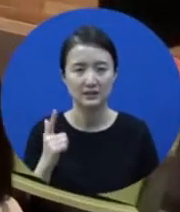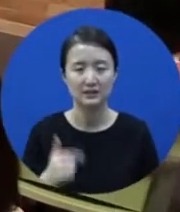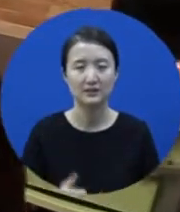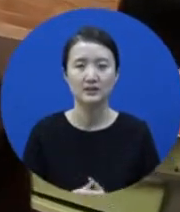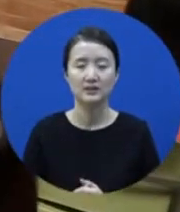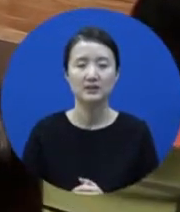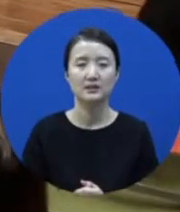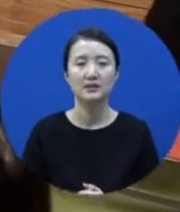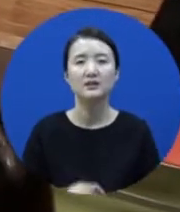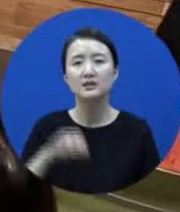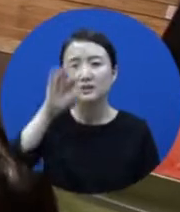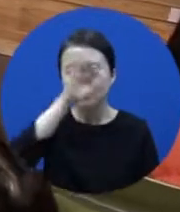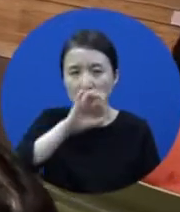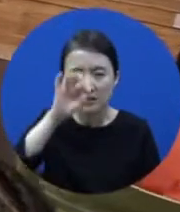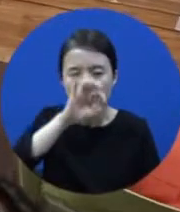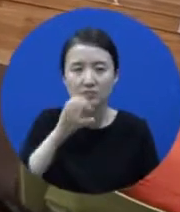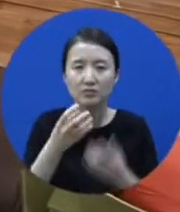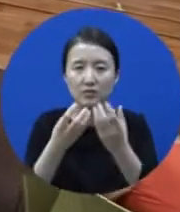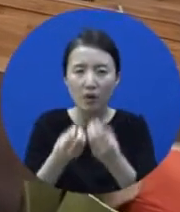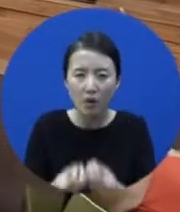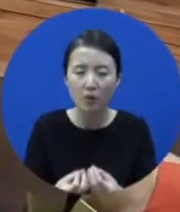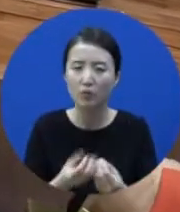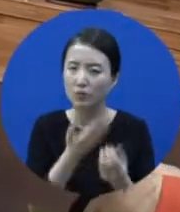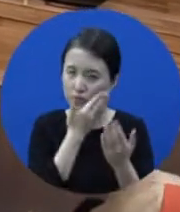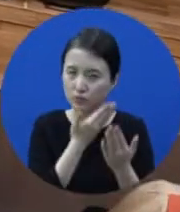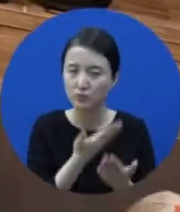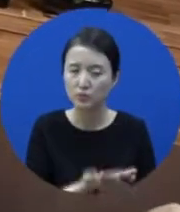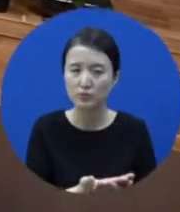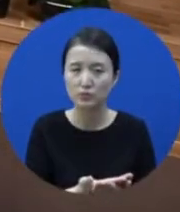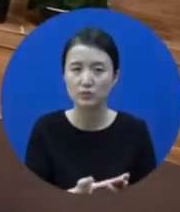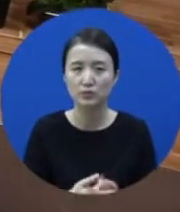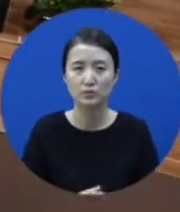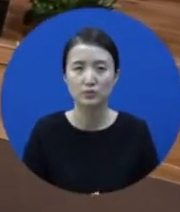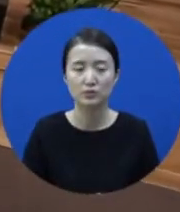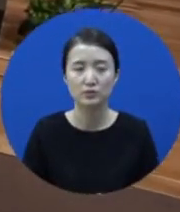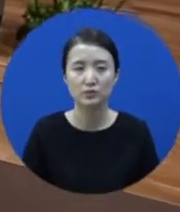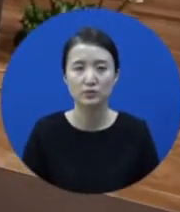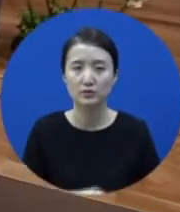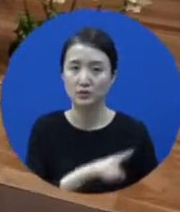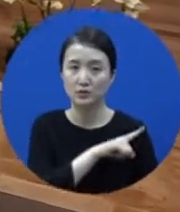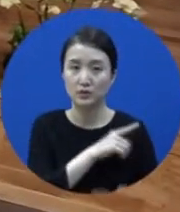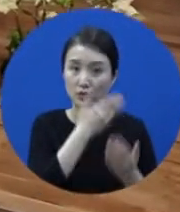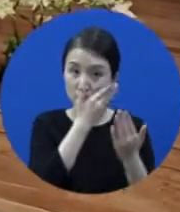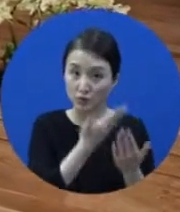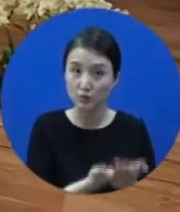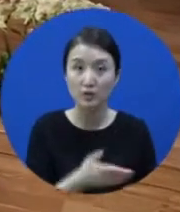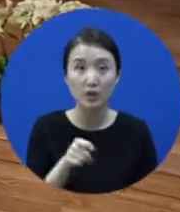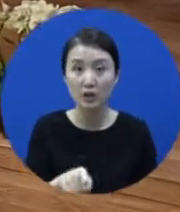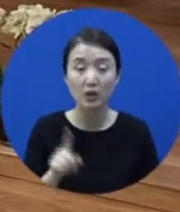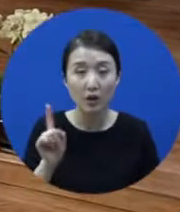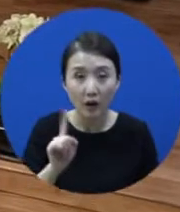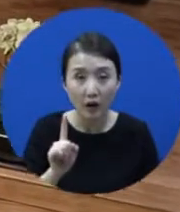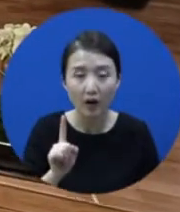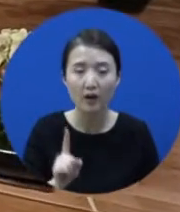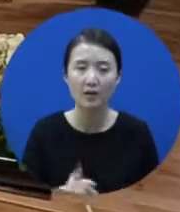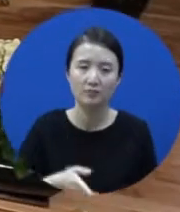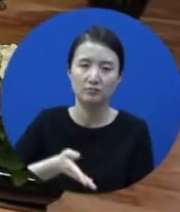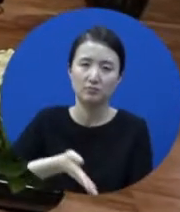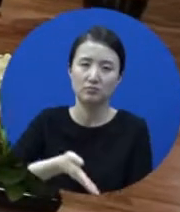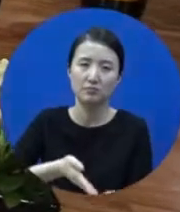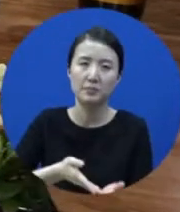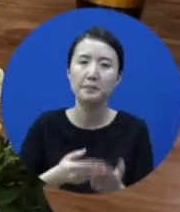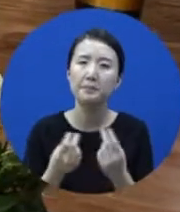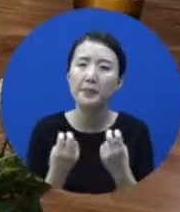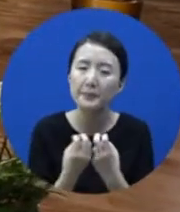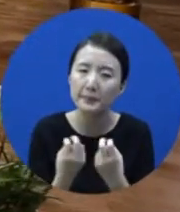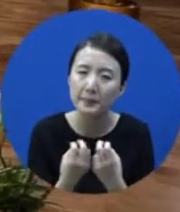달라집니다. 그래서 무엇을 이야기하느냐도 중요하지만 제일 중요한 건 how, 어떻게 준비할 것이냐, 어떻게